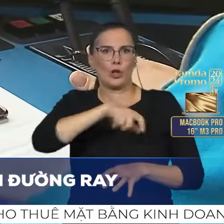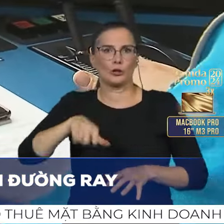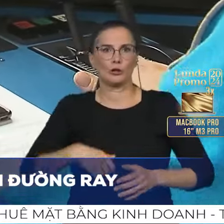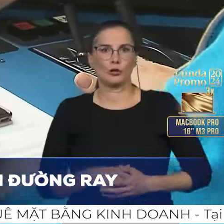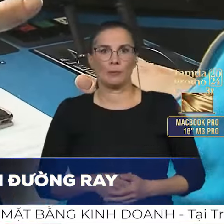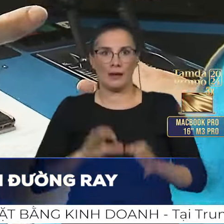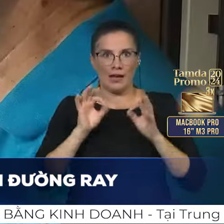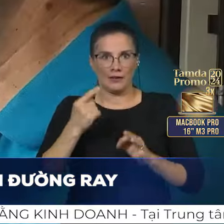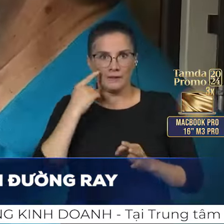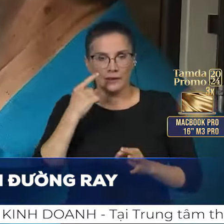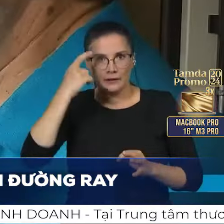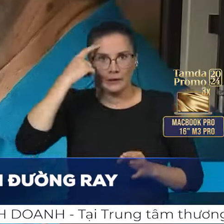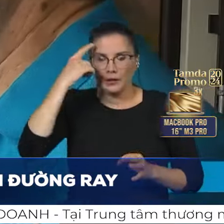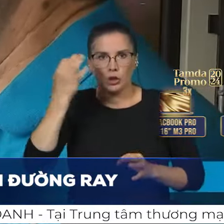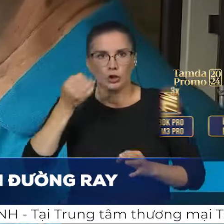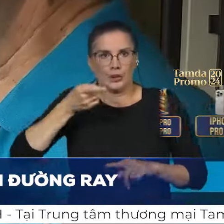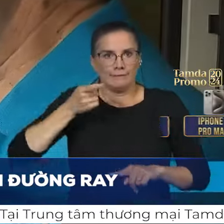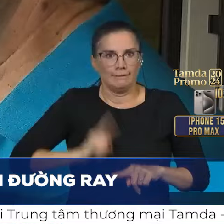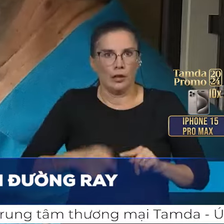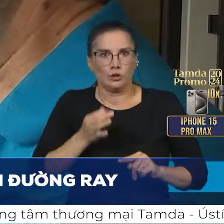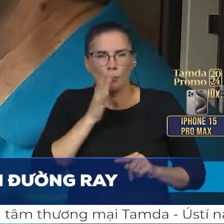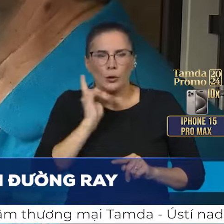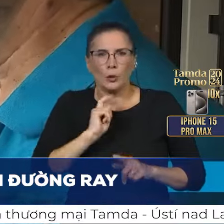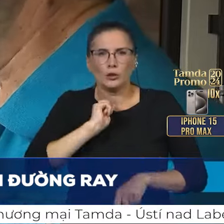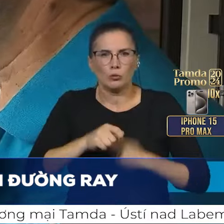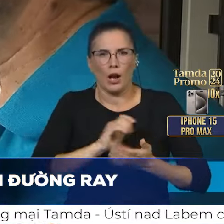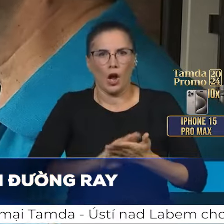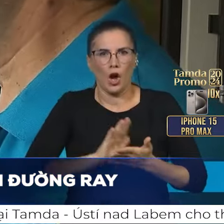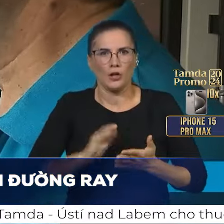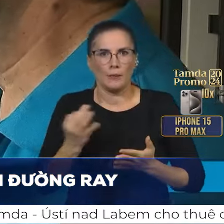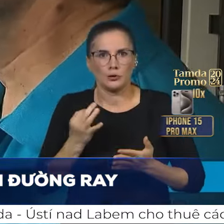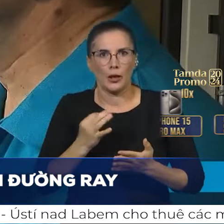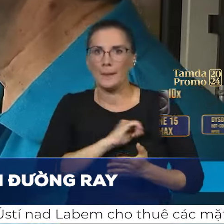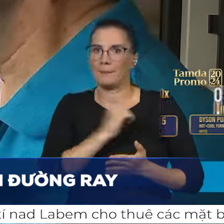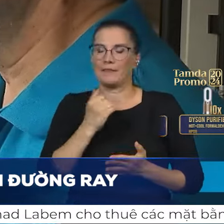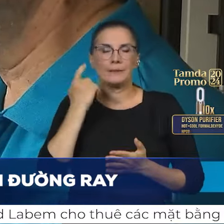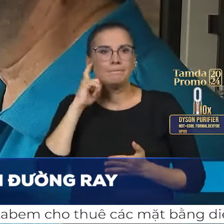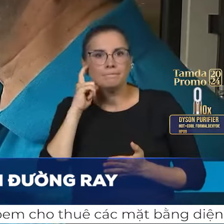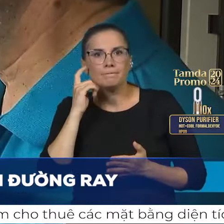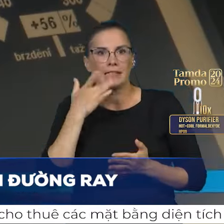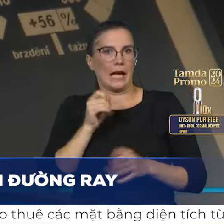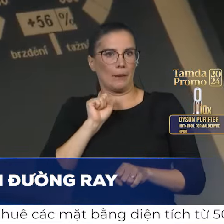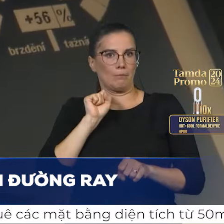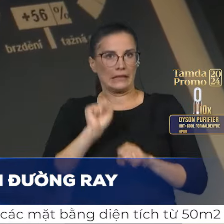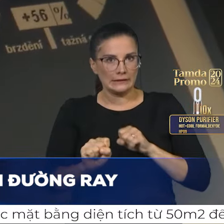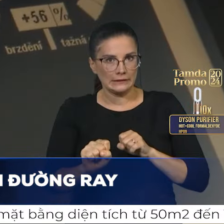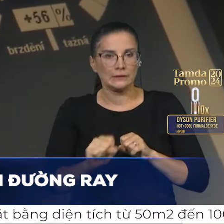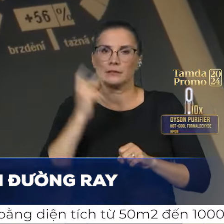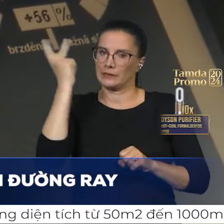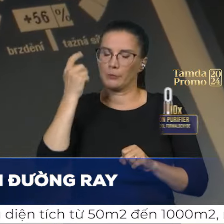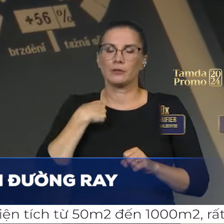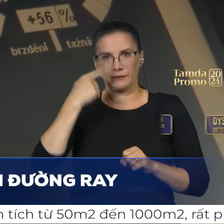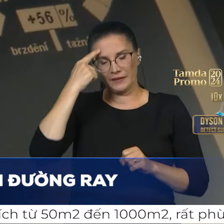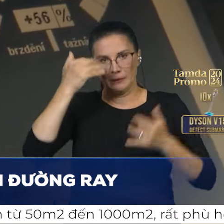chuyến tàu quốc tế chở gần 500 hành khách. Với kinh nghiệm lái tàu, ông Balada đã lường trước điều tồi tệ nhất có thể xảy ra, đó là tàu bị chật